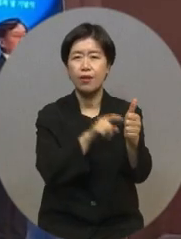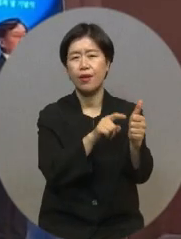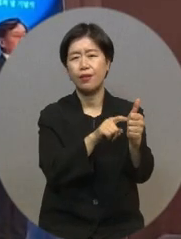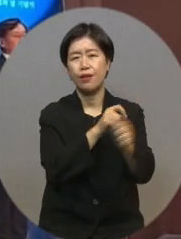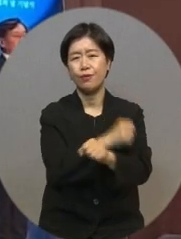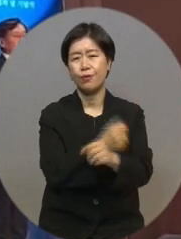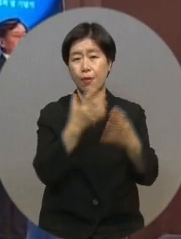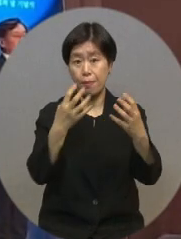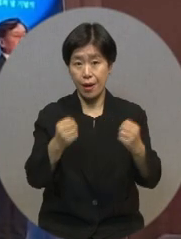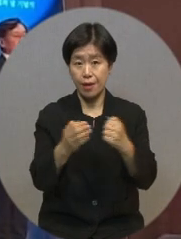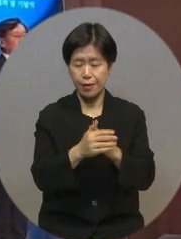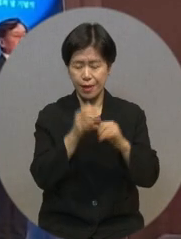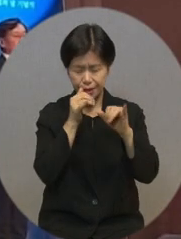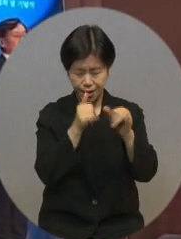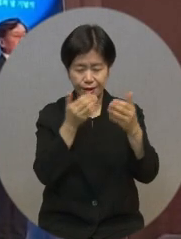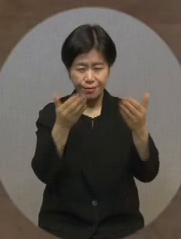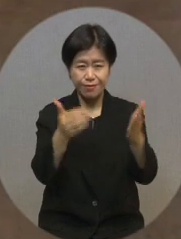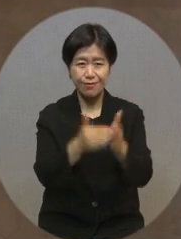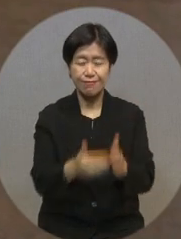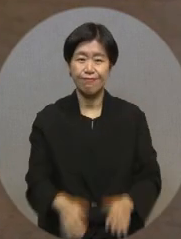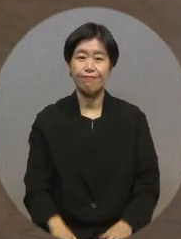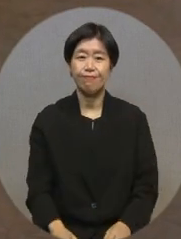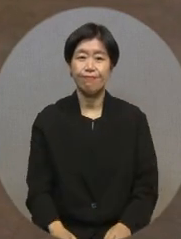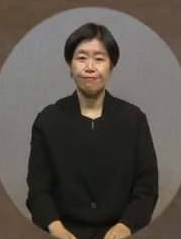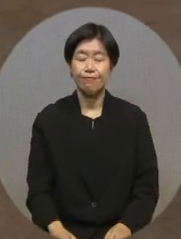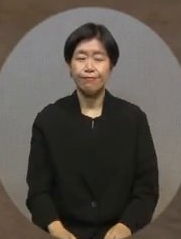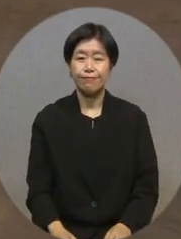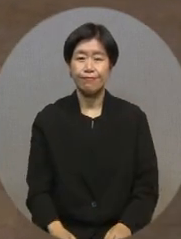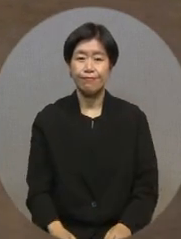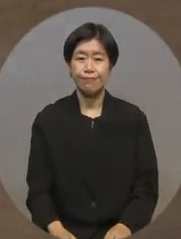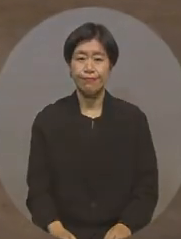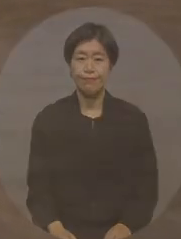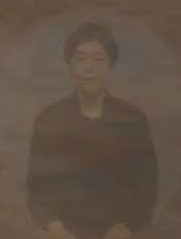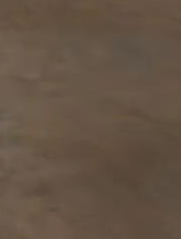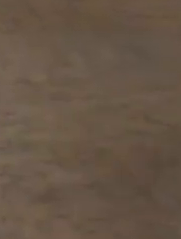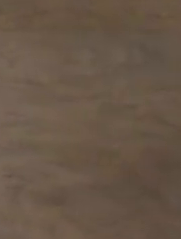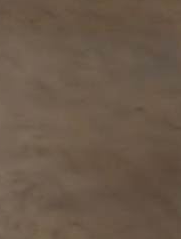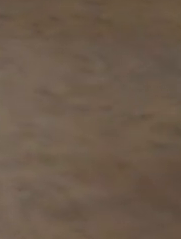국민훈장 무궁화장으로 증명되었습니다. 복지TV 경기방송 정선입니다.